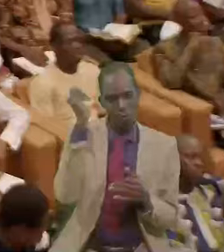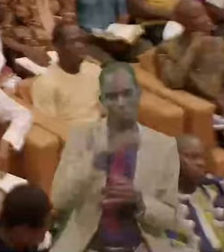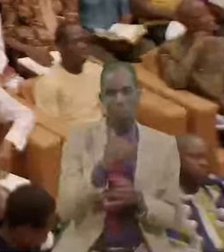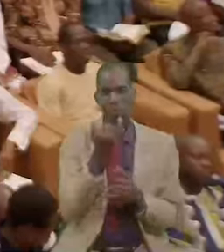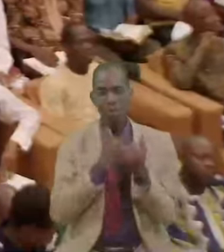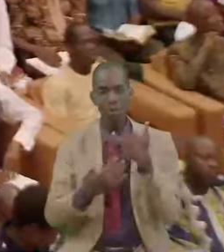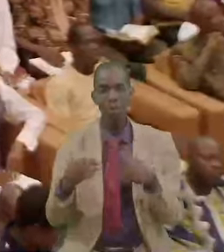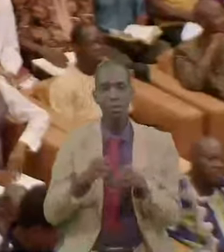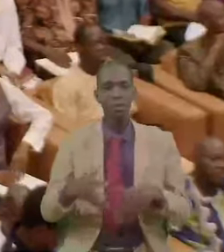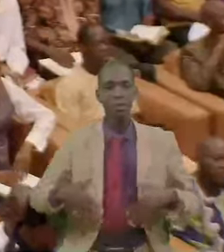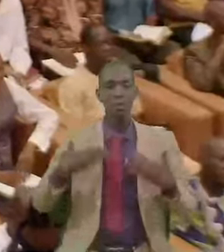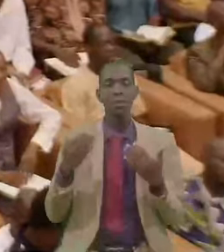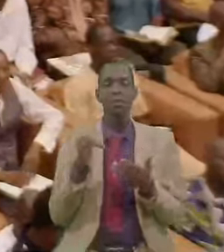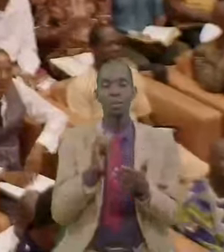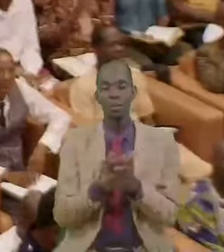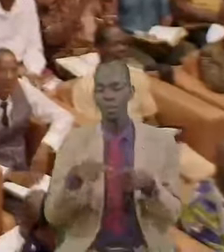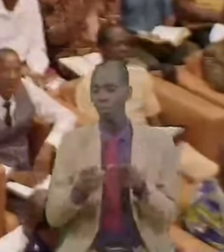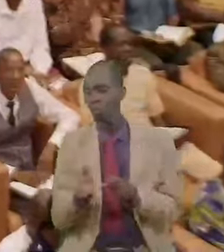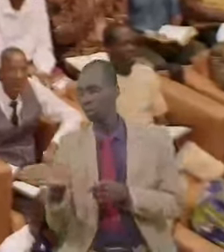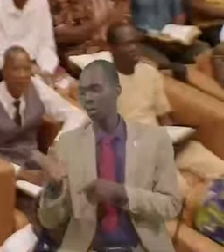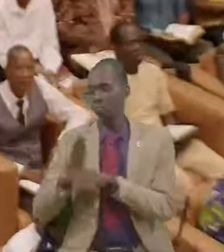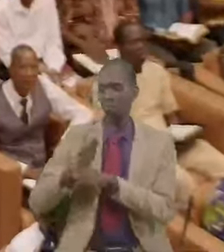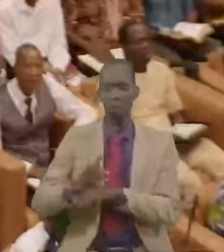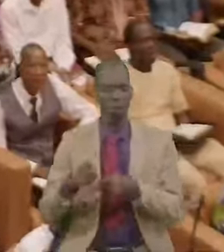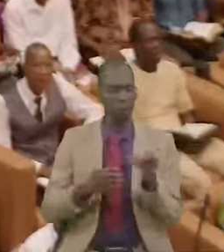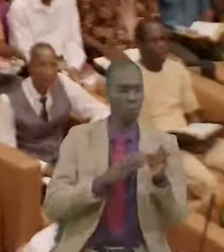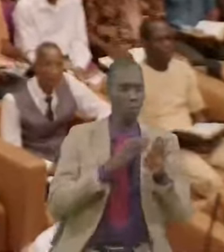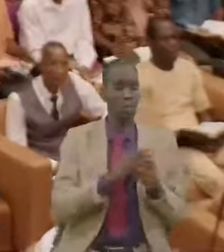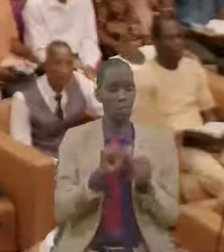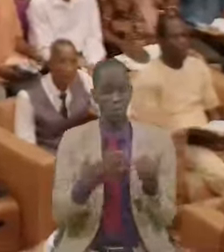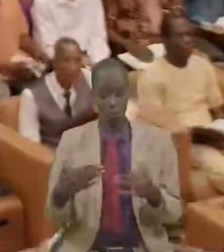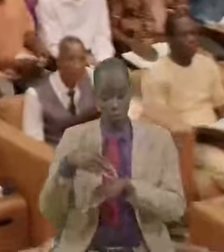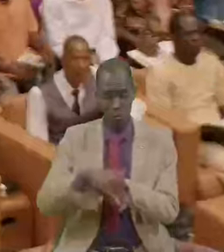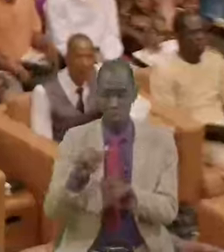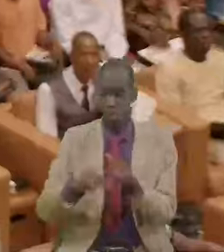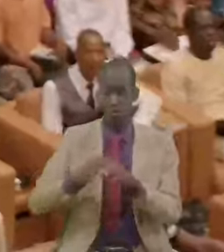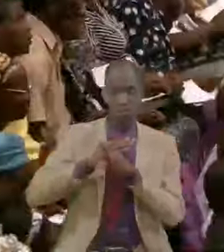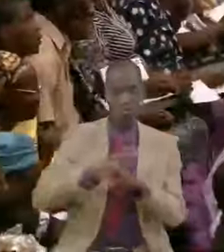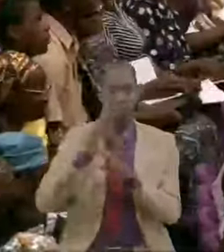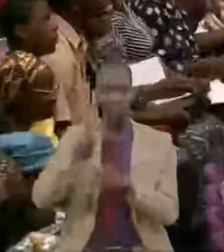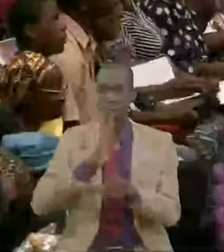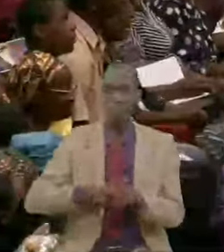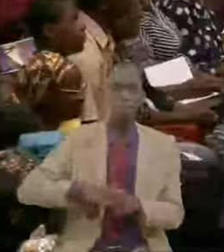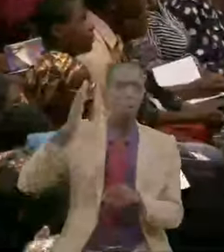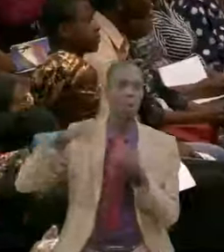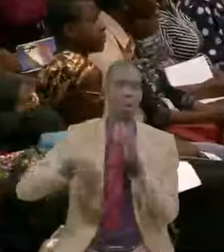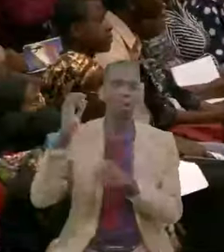voulez aller ici, il vous croise le chemin et vous empêche. Ce soir, tout sera détruit au nom de